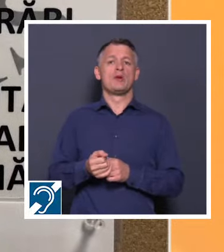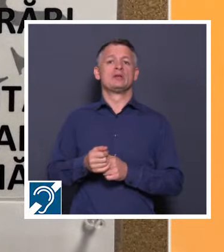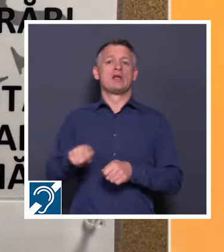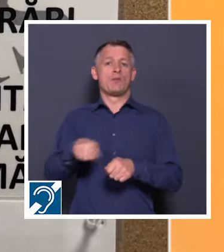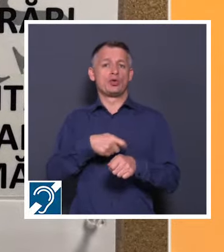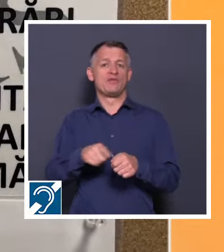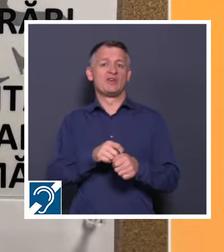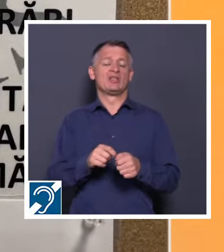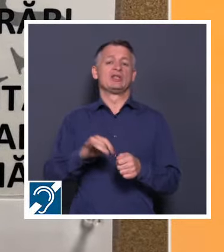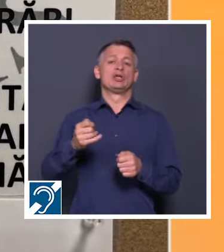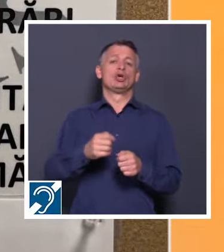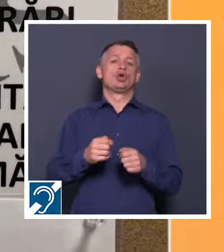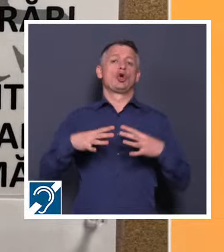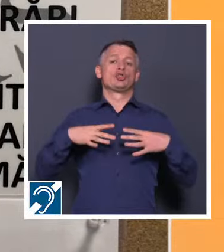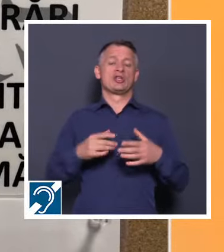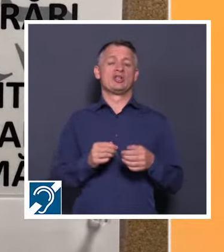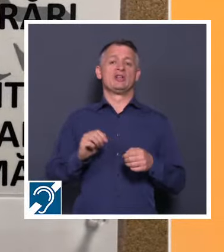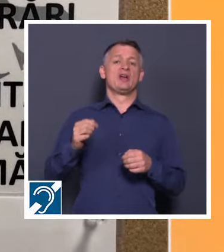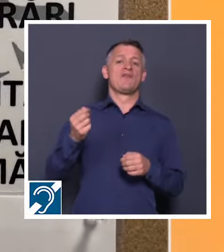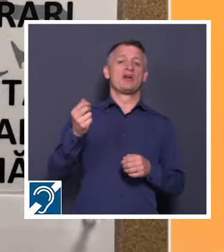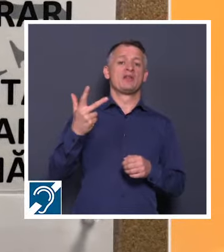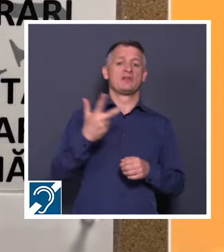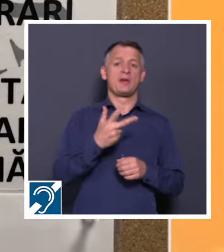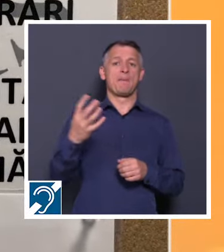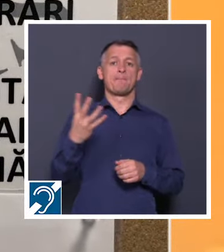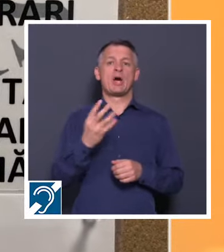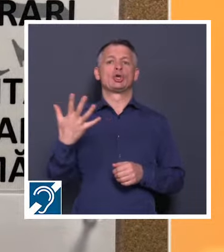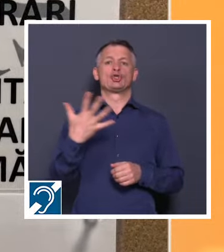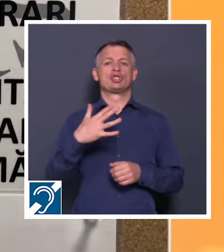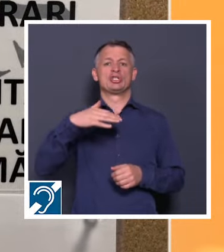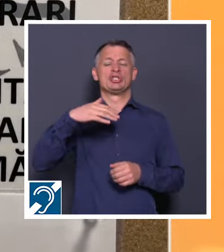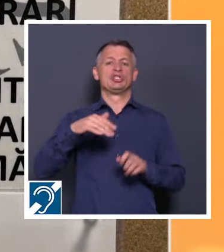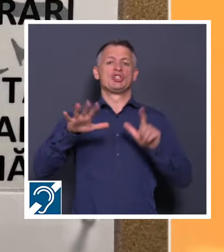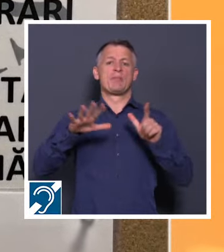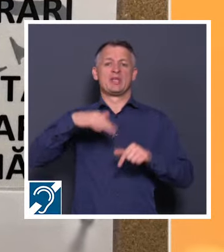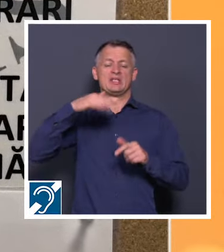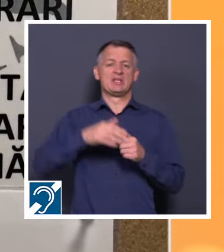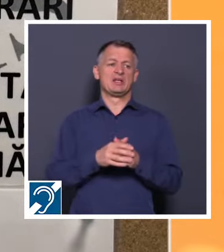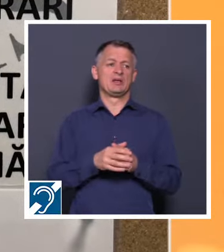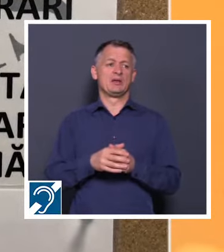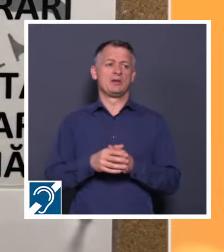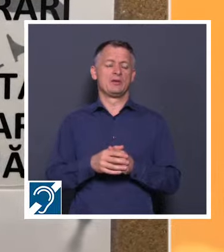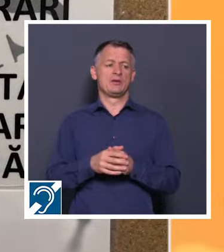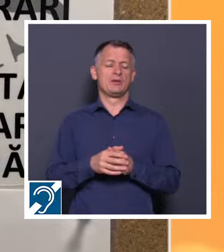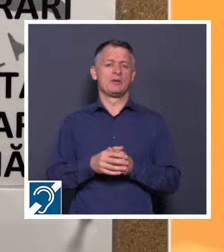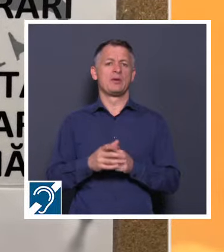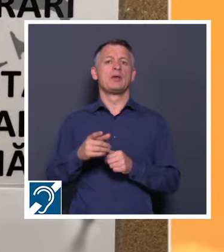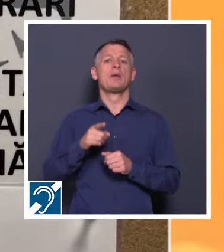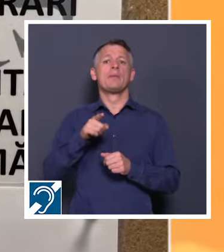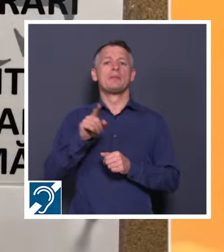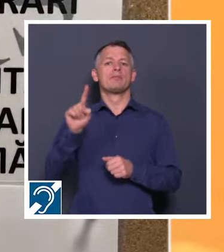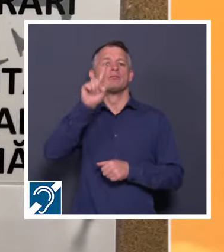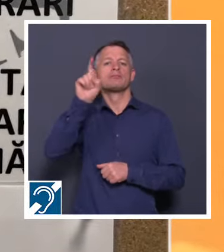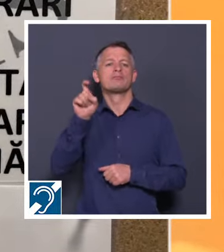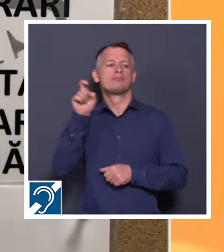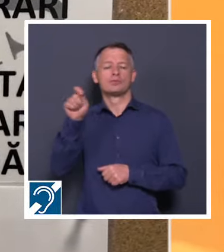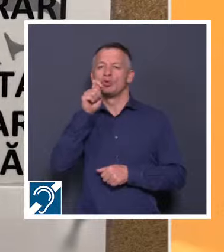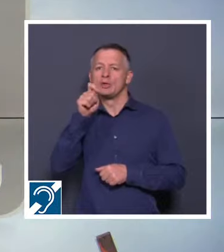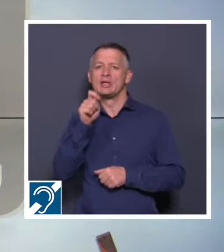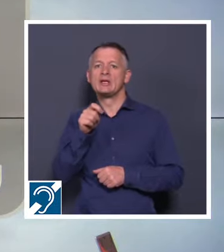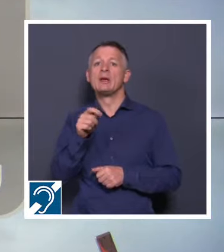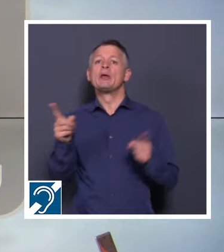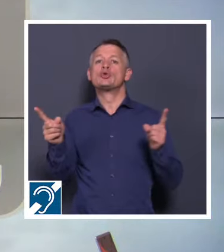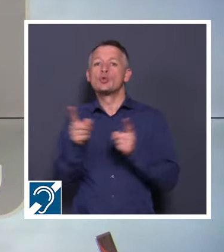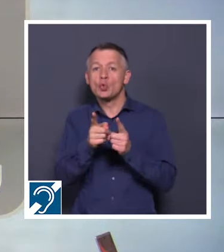3 zile, 4 zile, 7 zile, 5 zile. Doamna, nu are pe scurt, credeți că ar fi această nouă